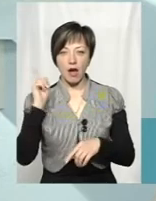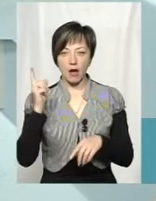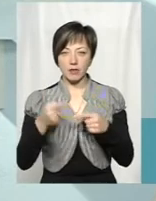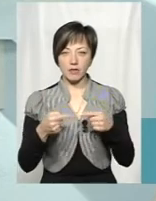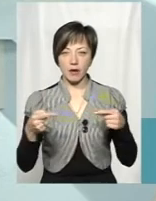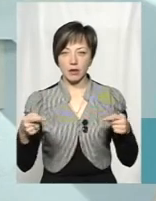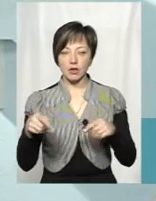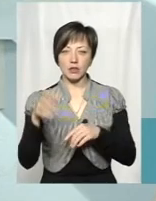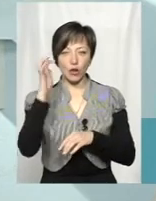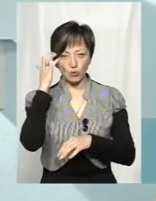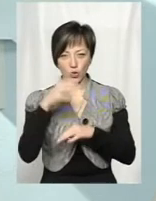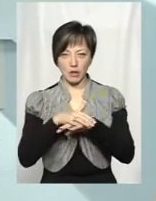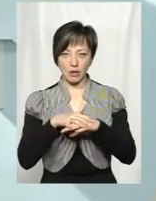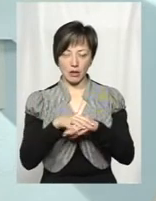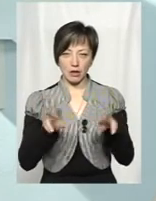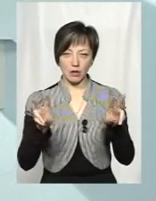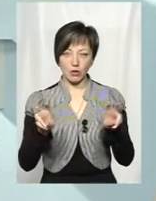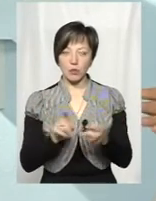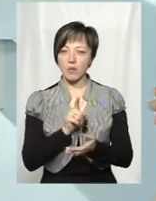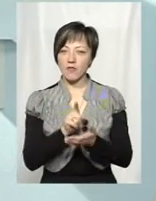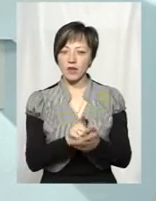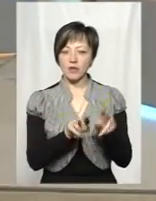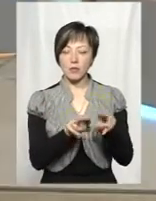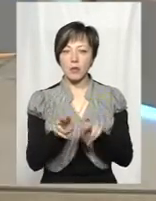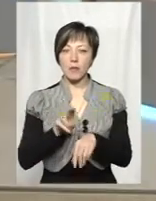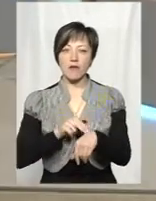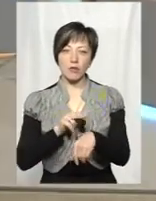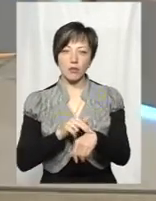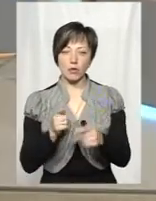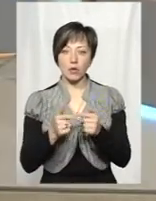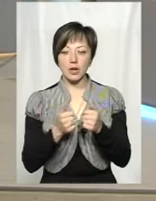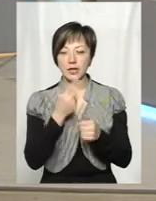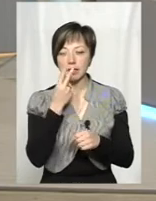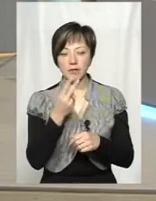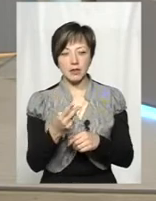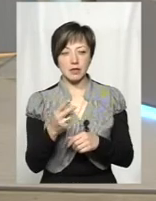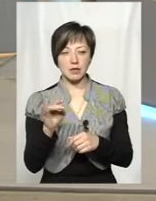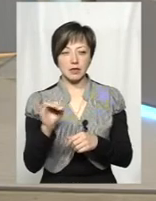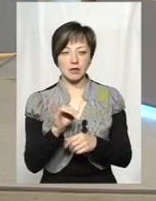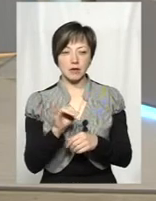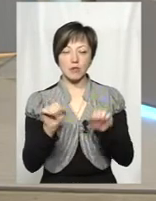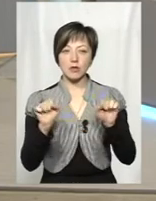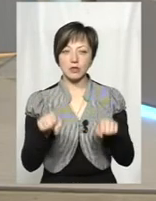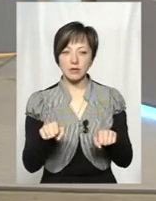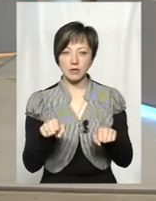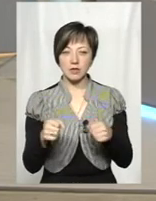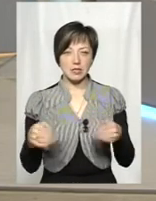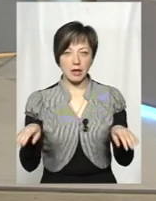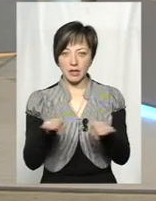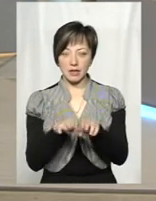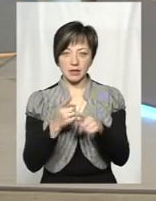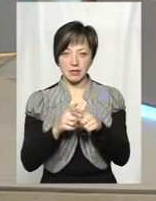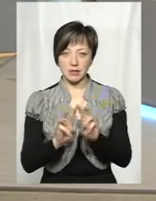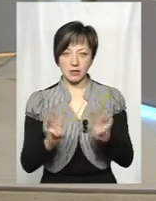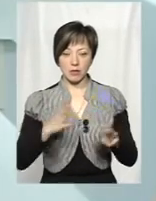на чорний ринок. Ну, але це повинно слідкувати правоохоронні органи і дивитися, і цілком можна прикрити взагалі цей сайт, на